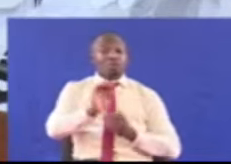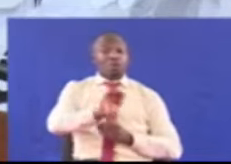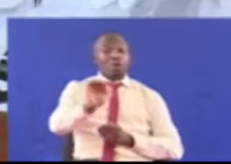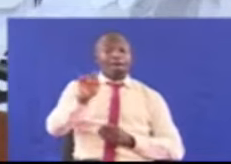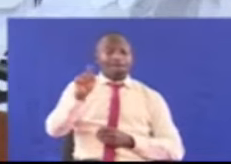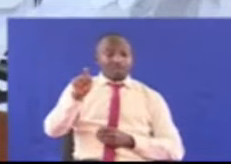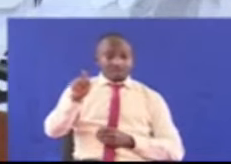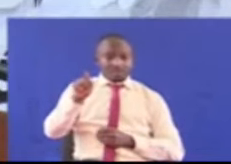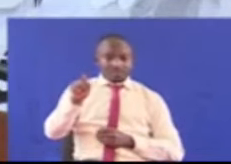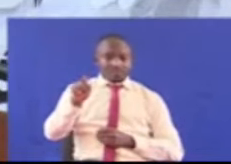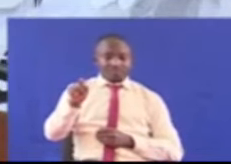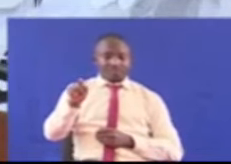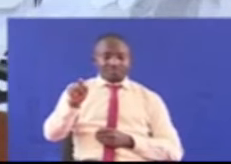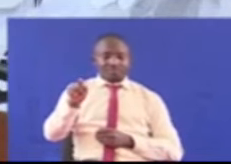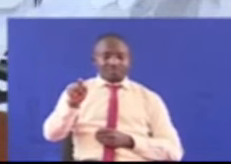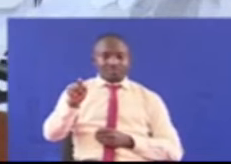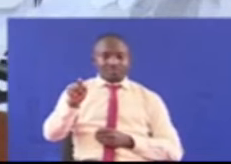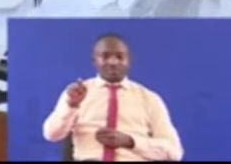Tukawaambia